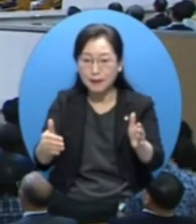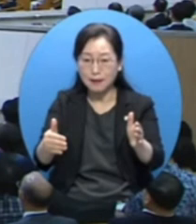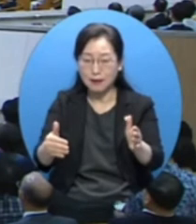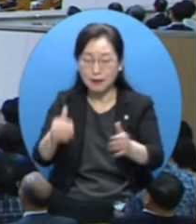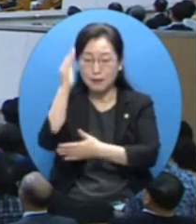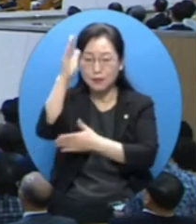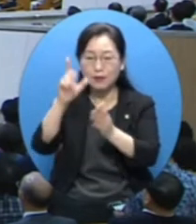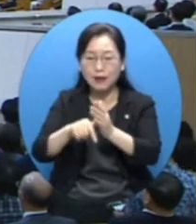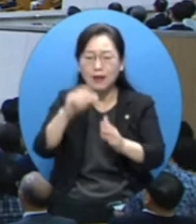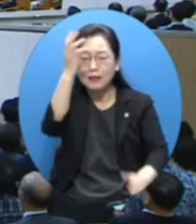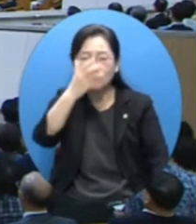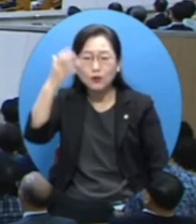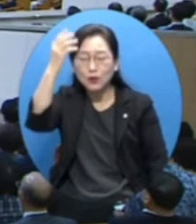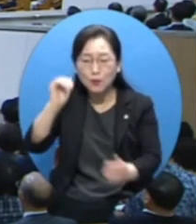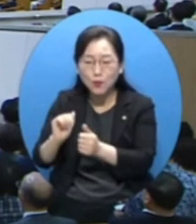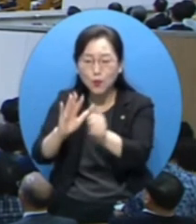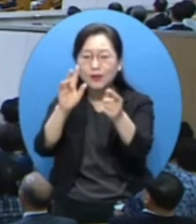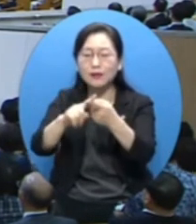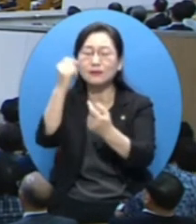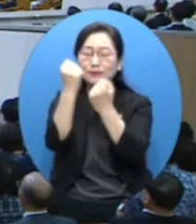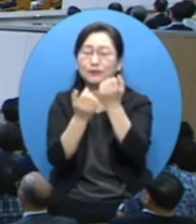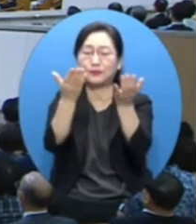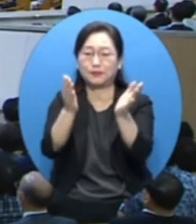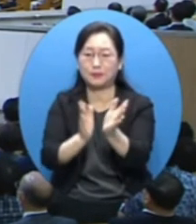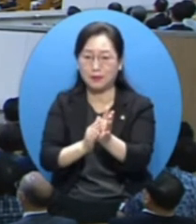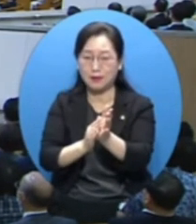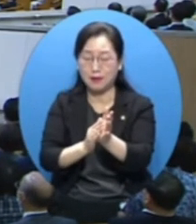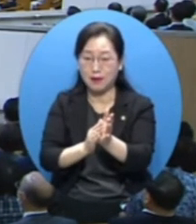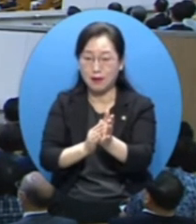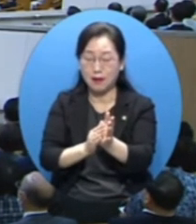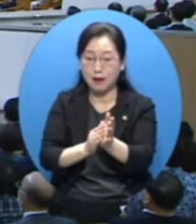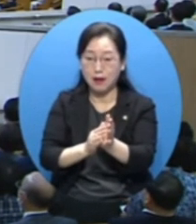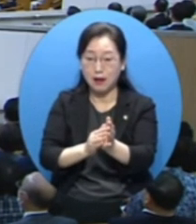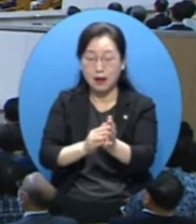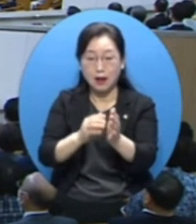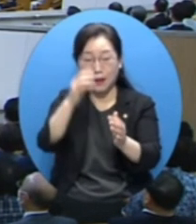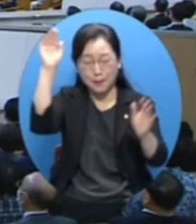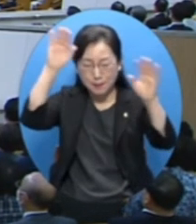보내줄 것을 말씀했습니다 이제 그 밤이 지나고 나면 주님이여서